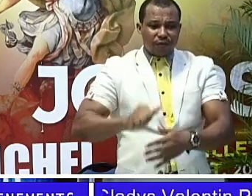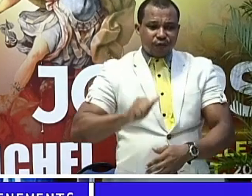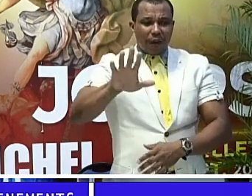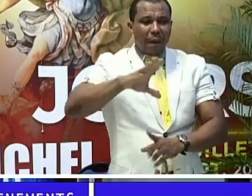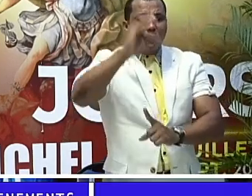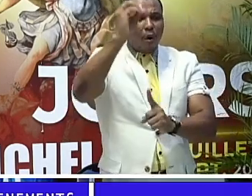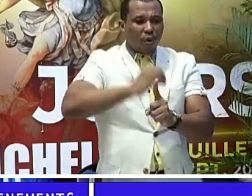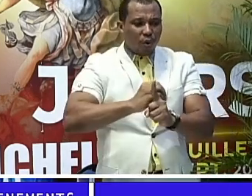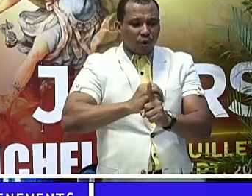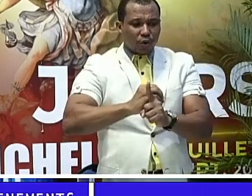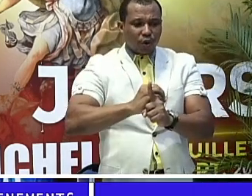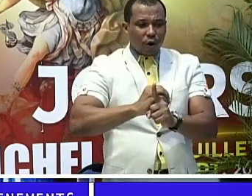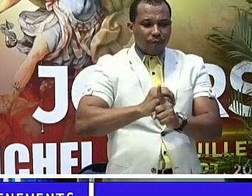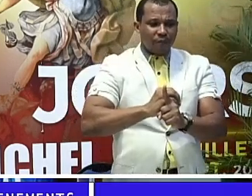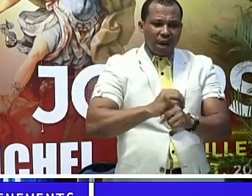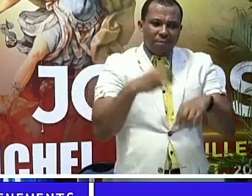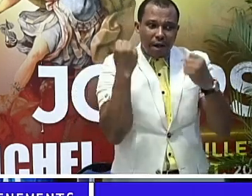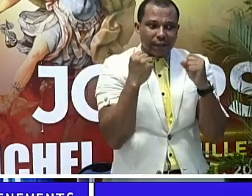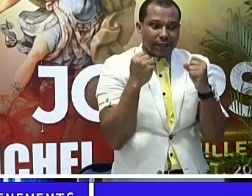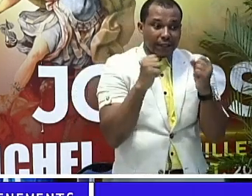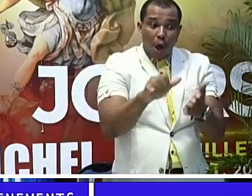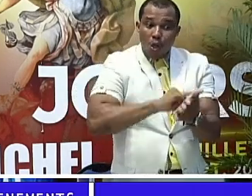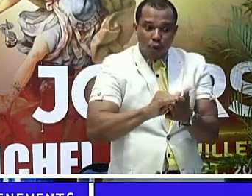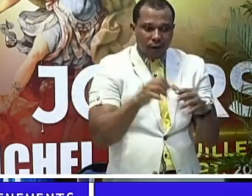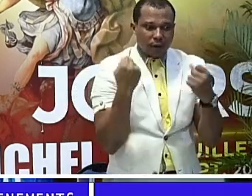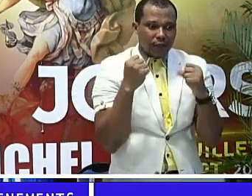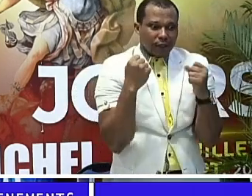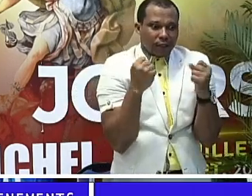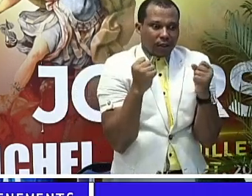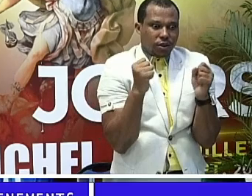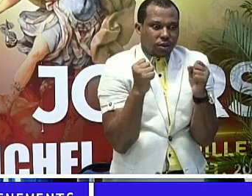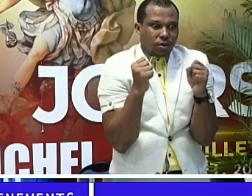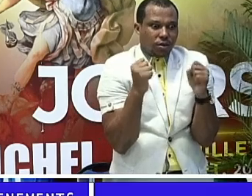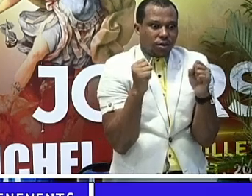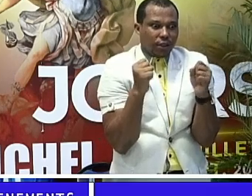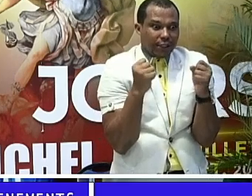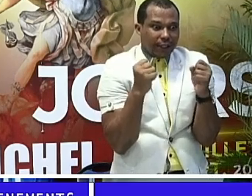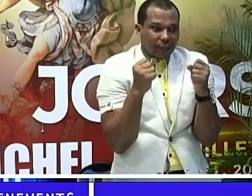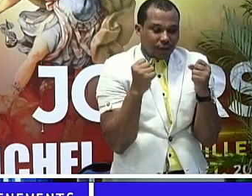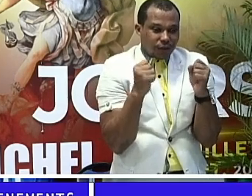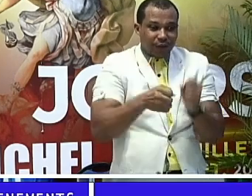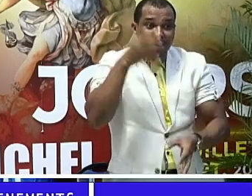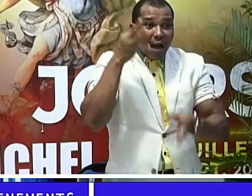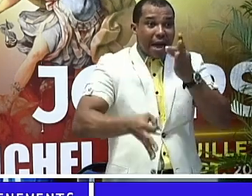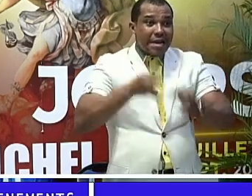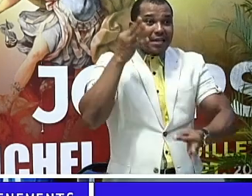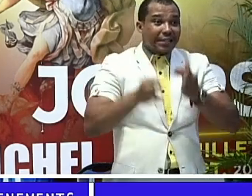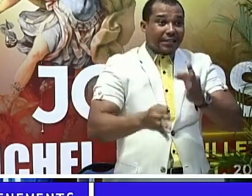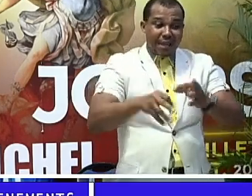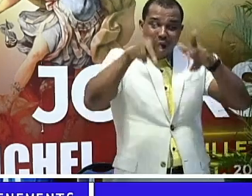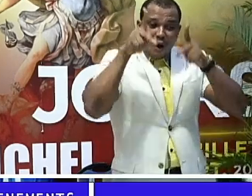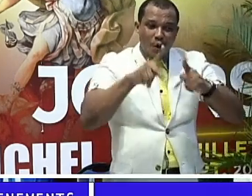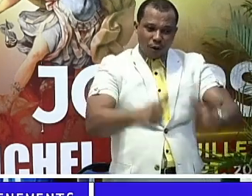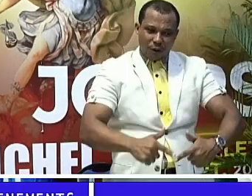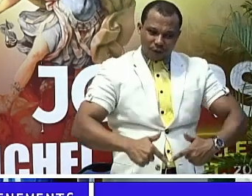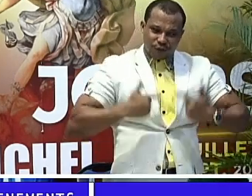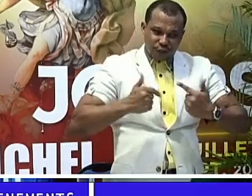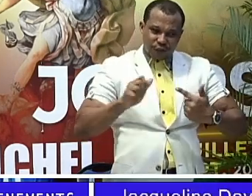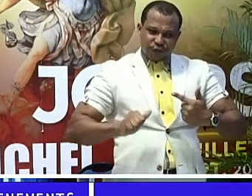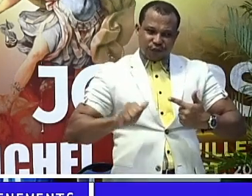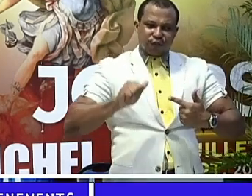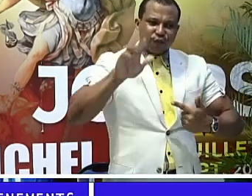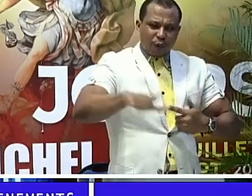octobre, oui. Mon frère dit New York. Dit monsieur, si yon moun ka vive l'autre bord,